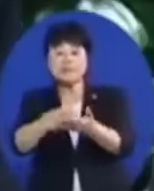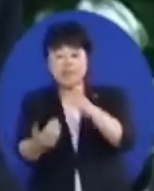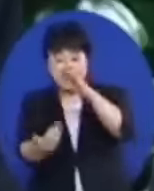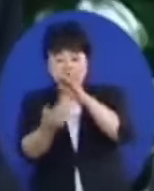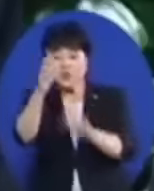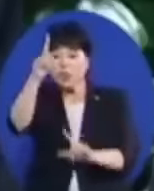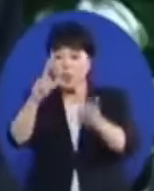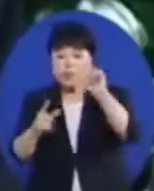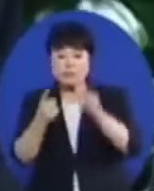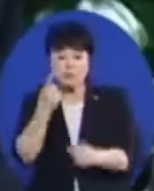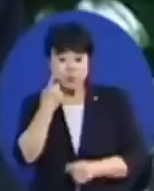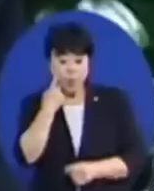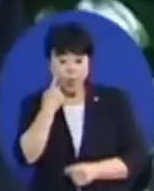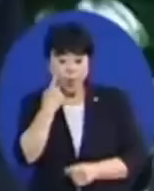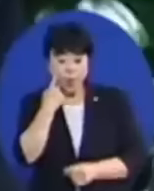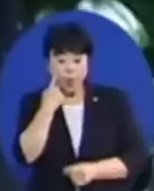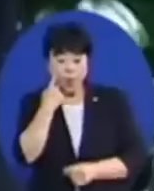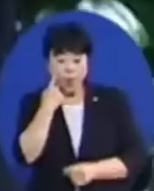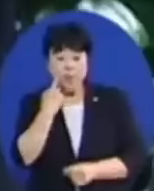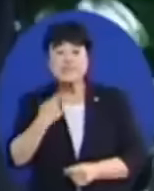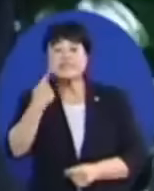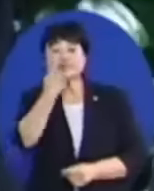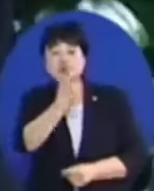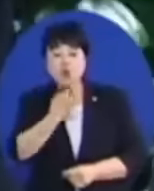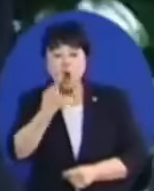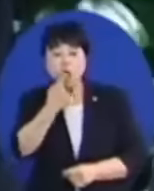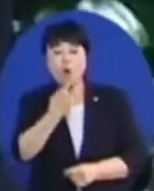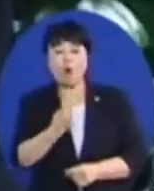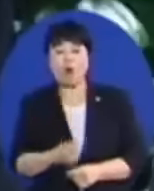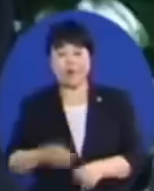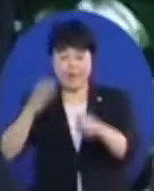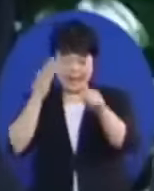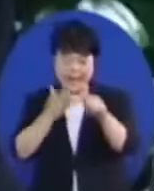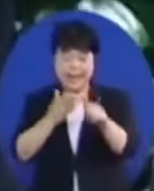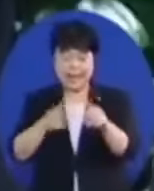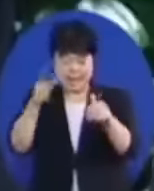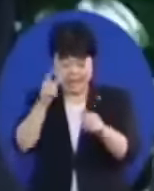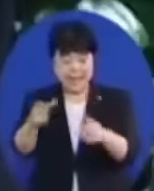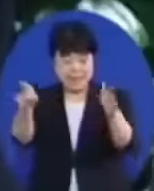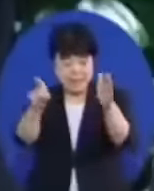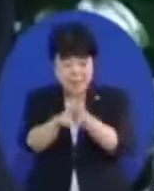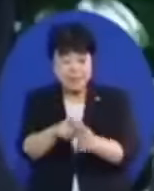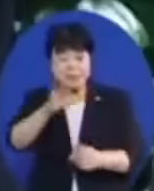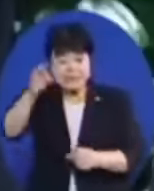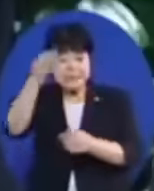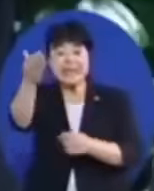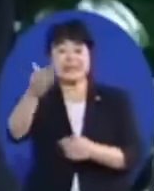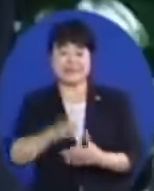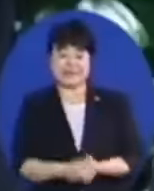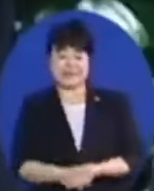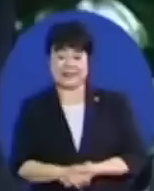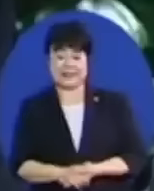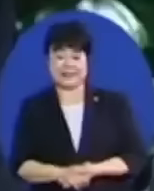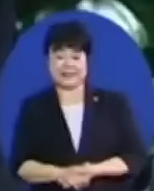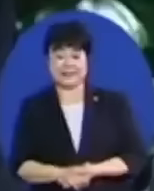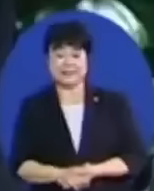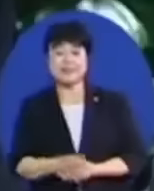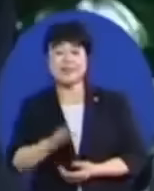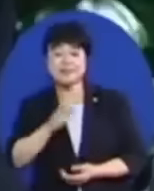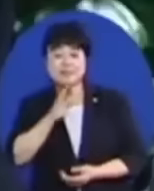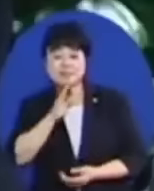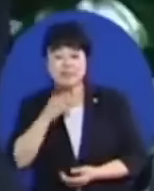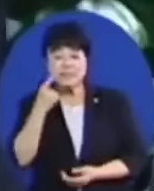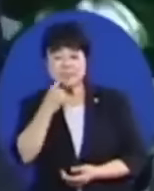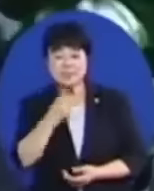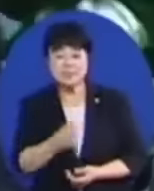이루어진 모습을 바라보고 우리는 입술로 강한 믿음으로 시인해야 되는 것입니다. 그것이 바로 우리가